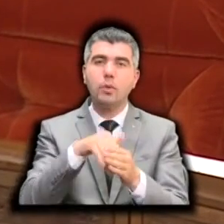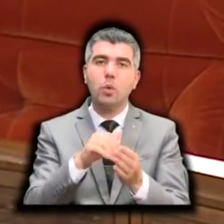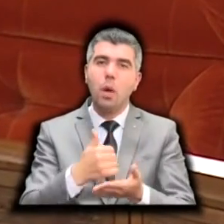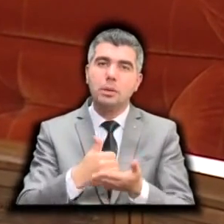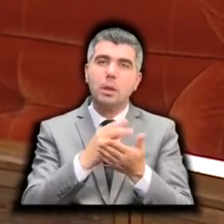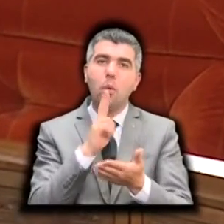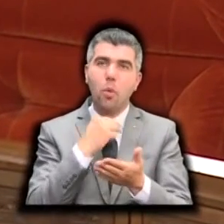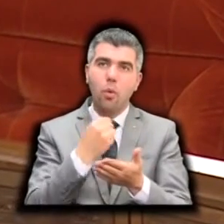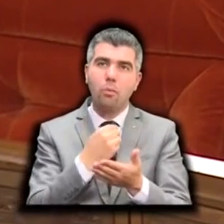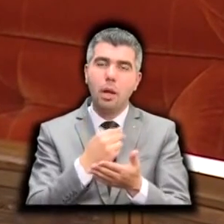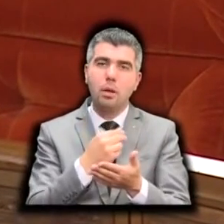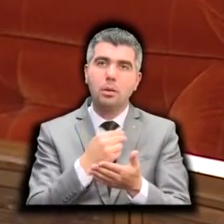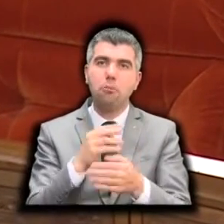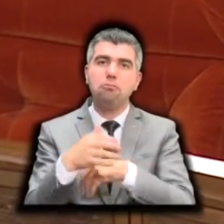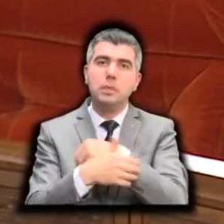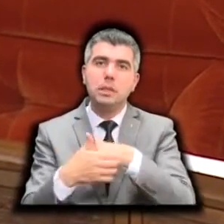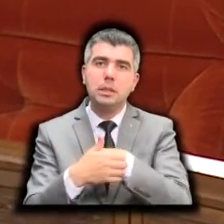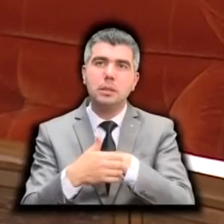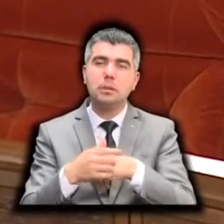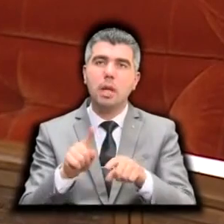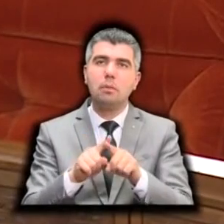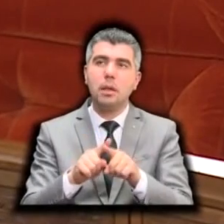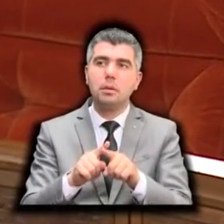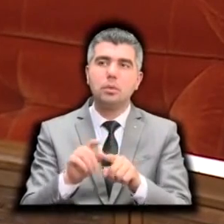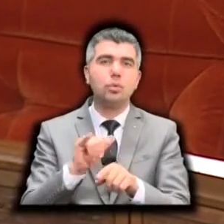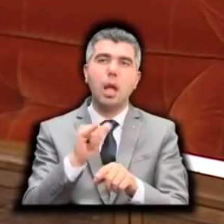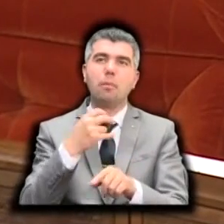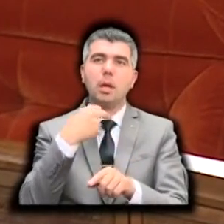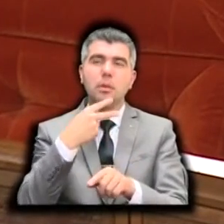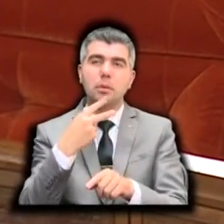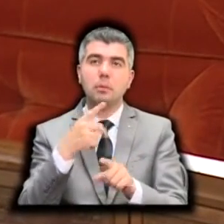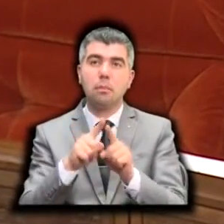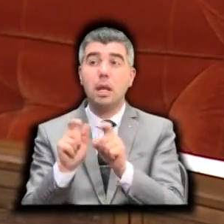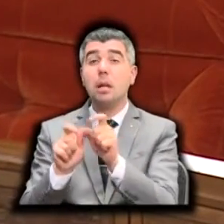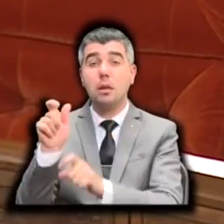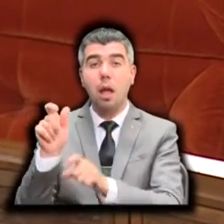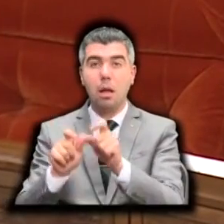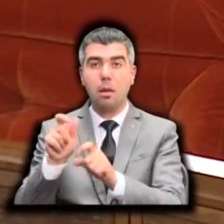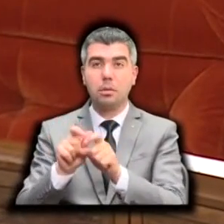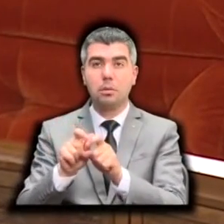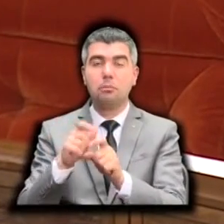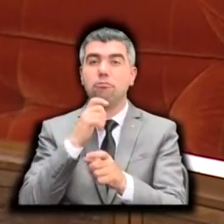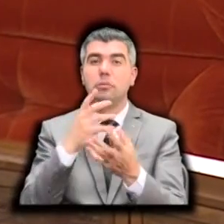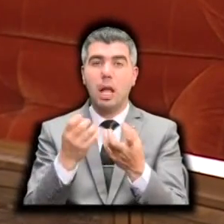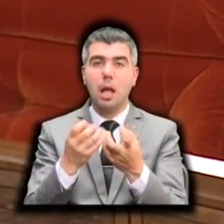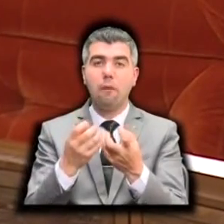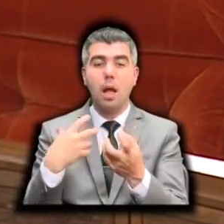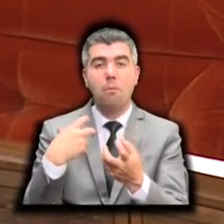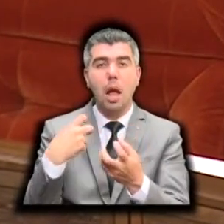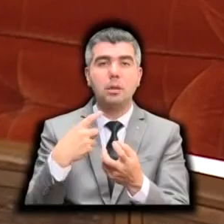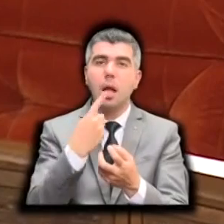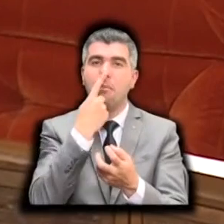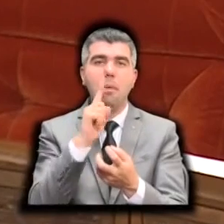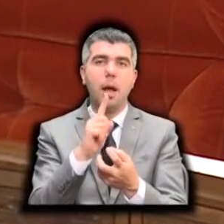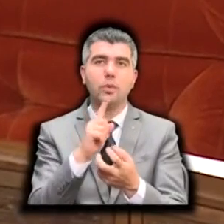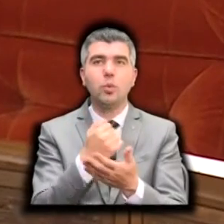الفقراء، لان الفقراء عارفين راسهم غادي يستافدوا، راه شي بعضين اخرين. السيد النائب المحترم هما تيغوتوا، لان